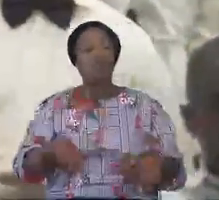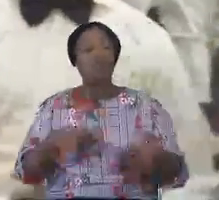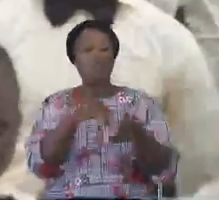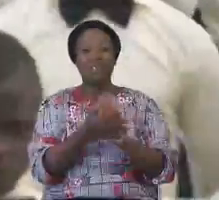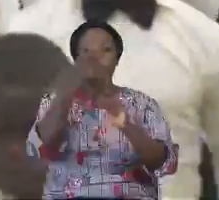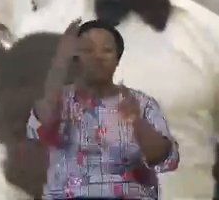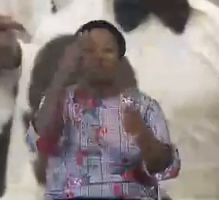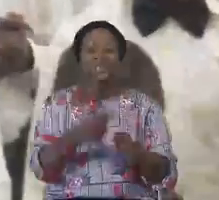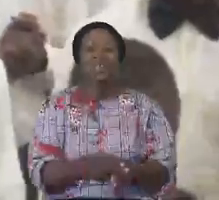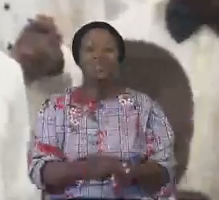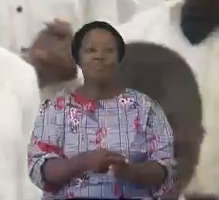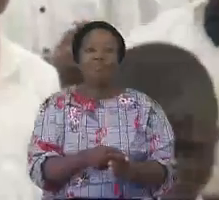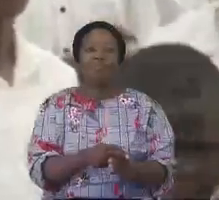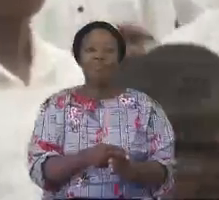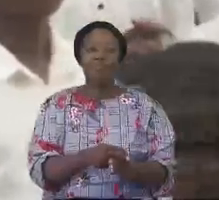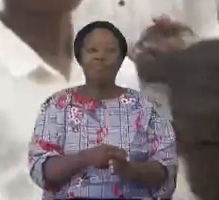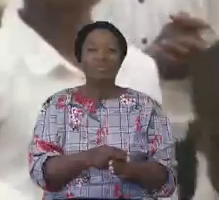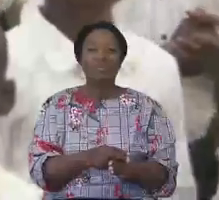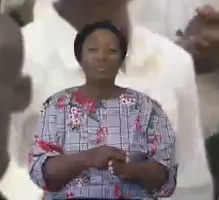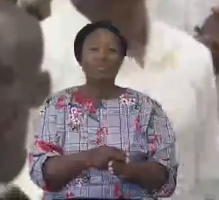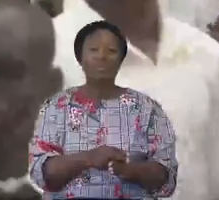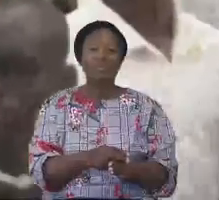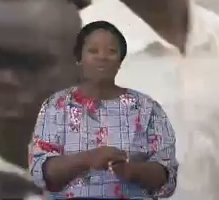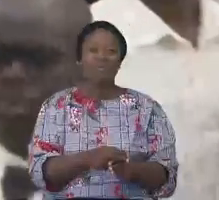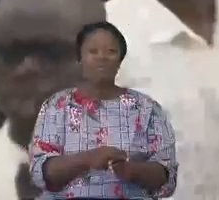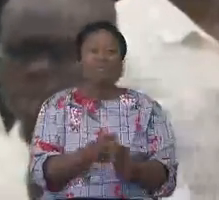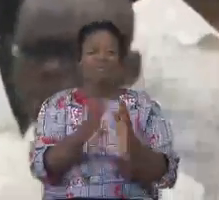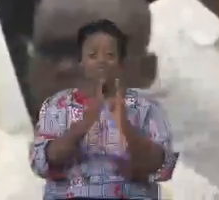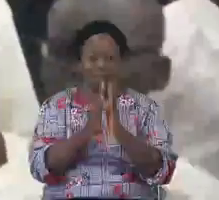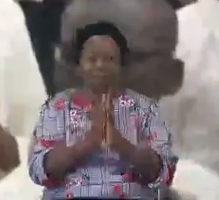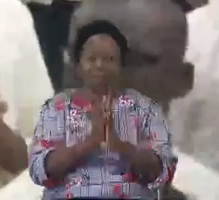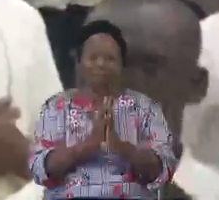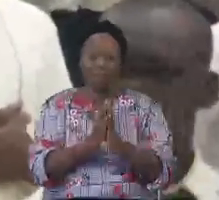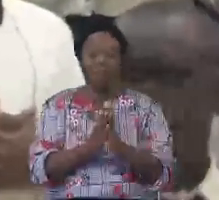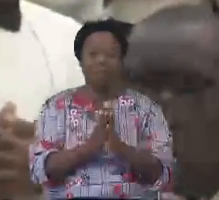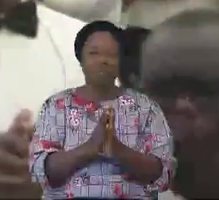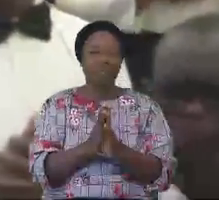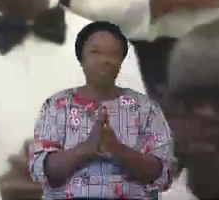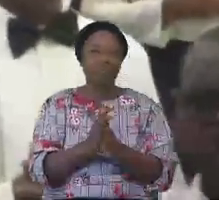Que cela soit permanent dans chacune de nos vies, au nom de Jésus.